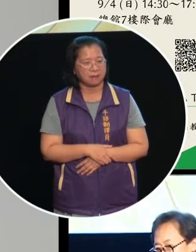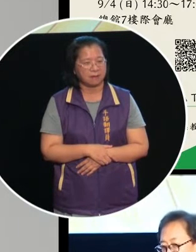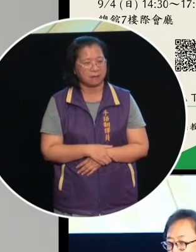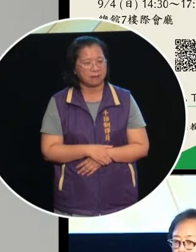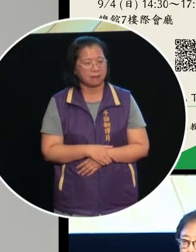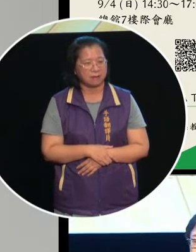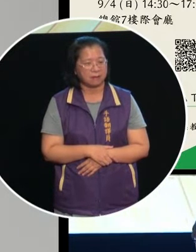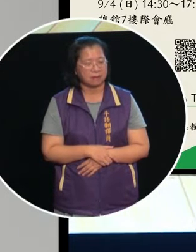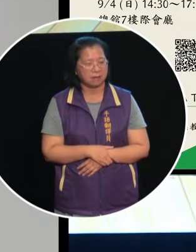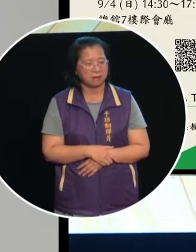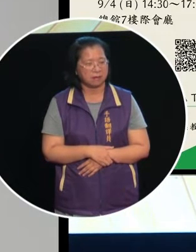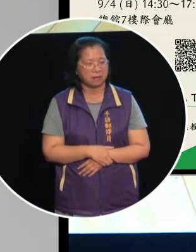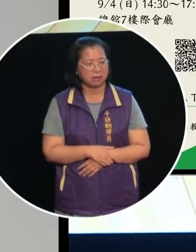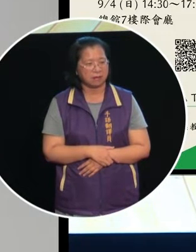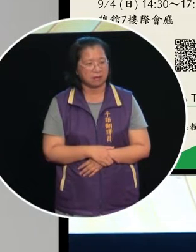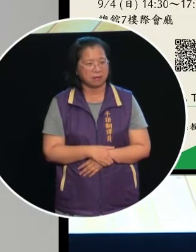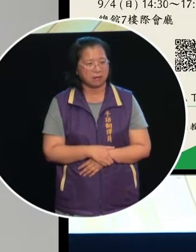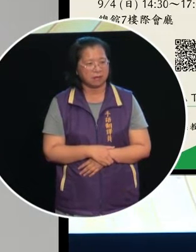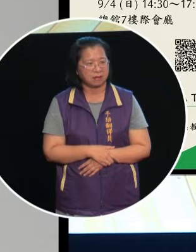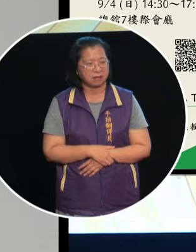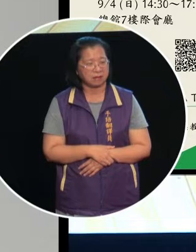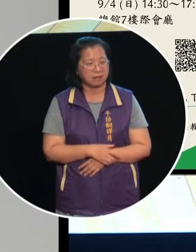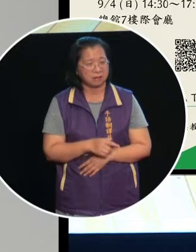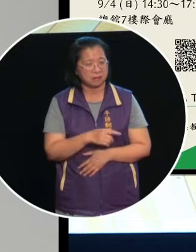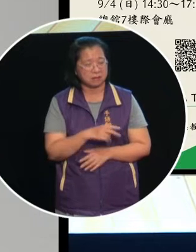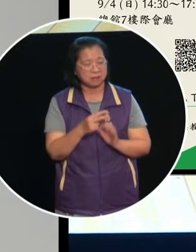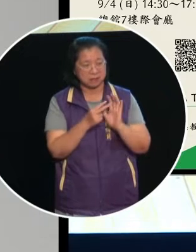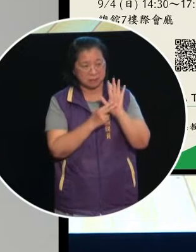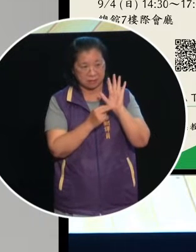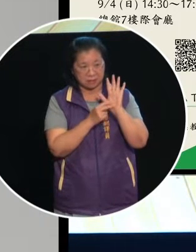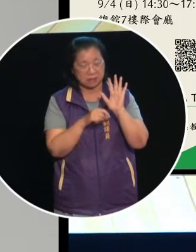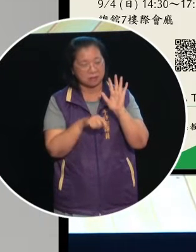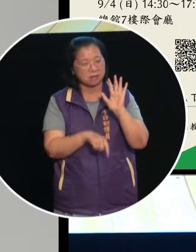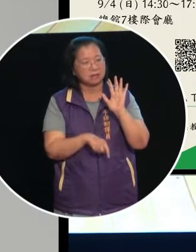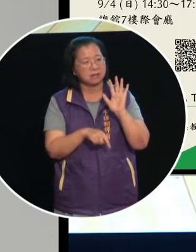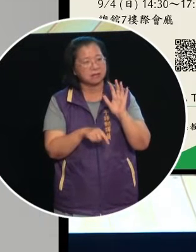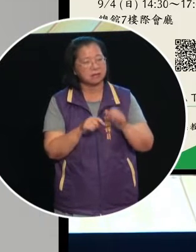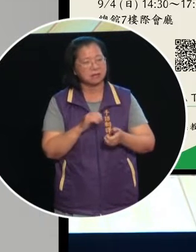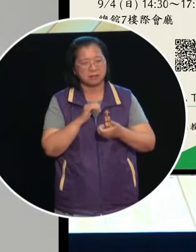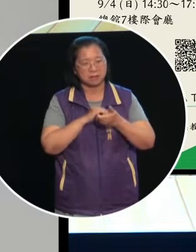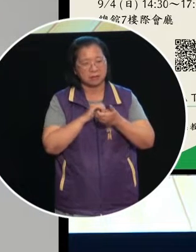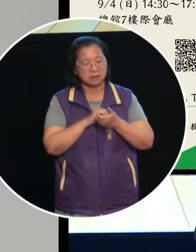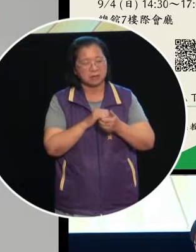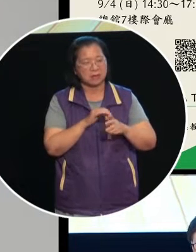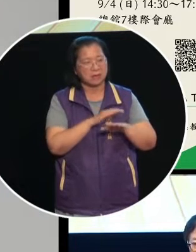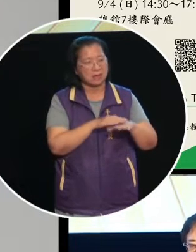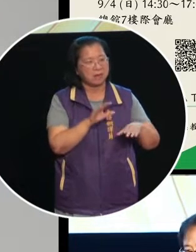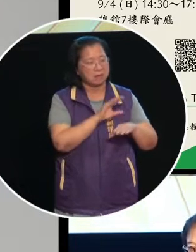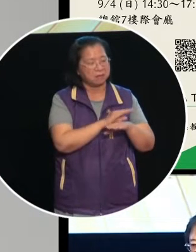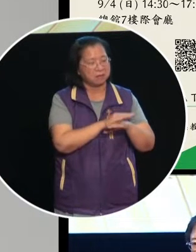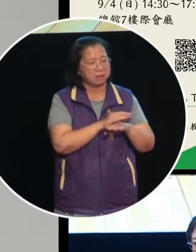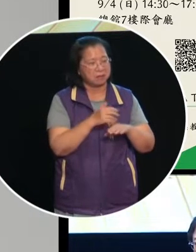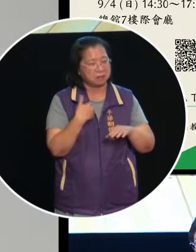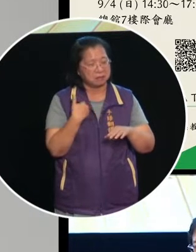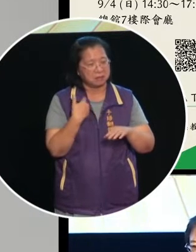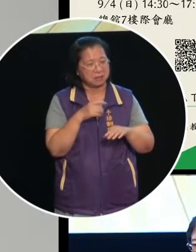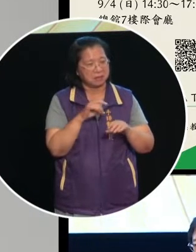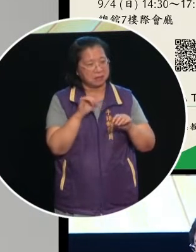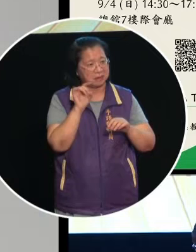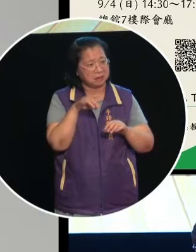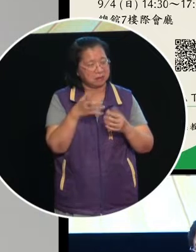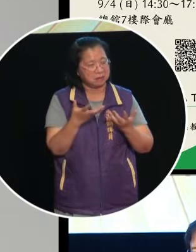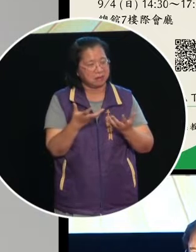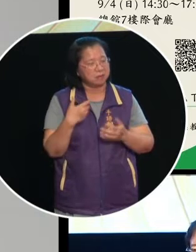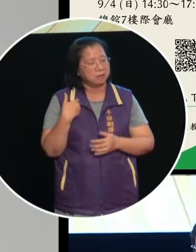那自民党的政治家知不知道这个情况？是也不一定。安倍先生知不知道这个情况？也不一定，我不知